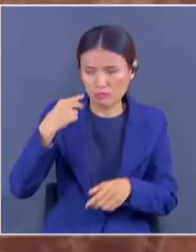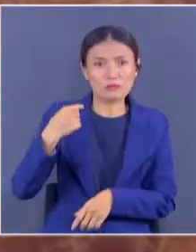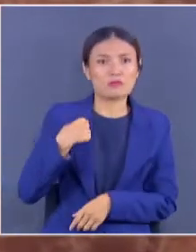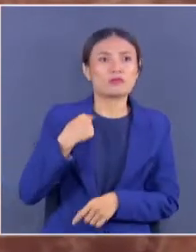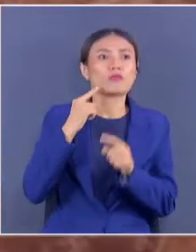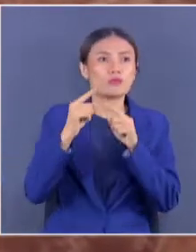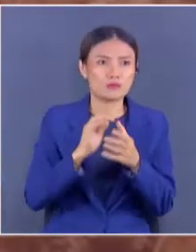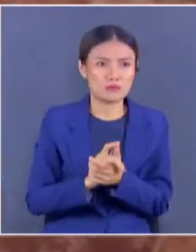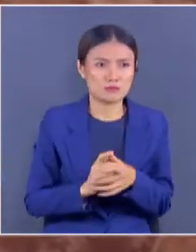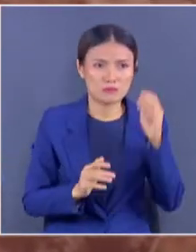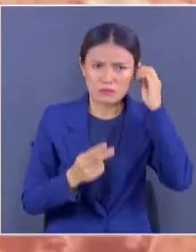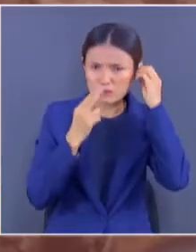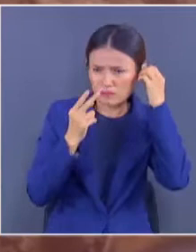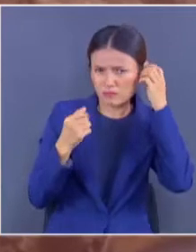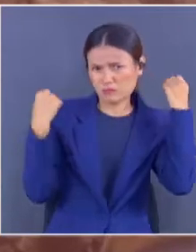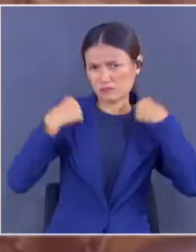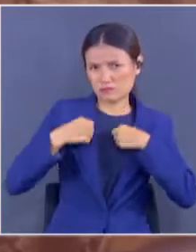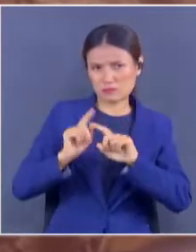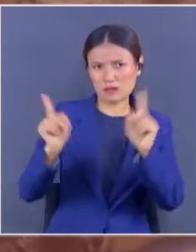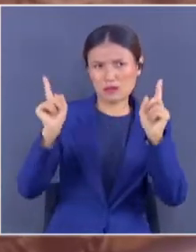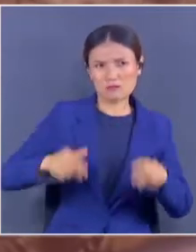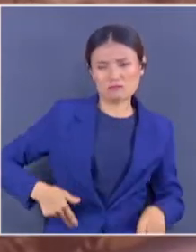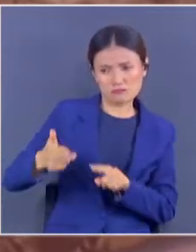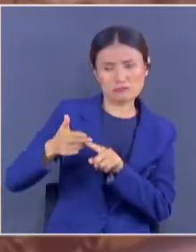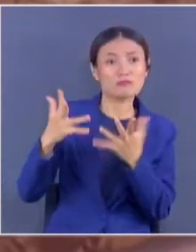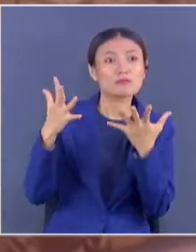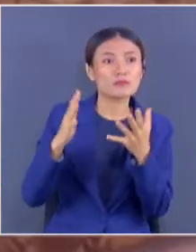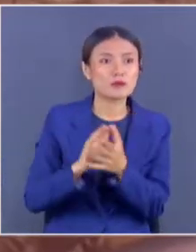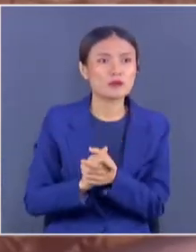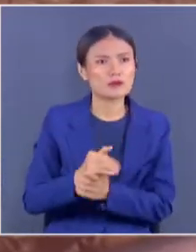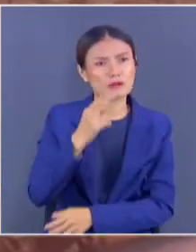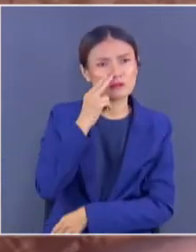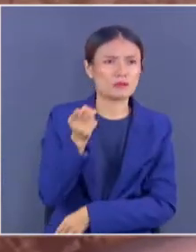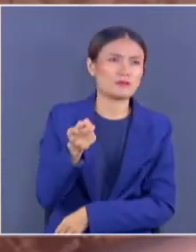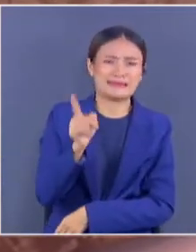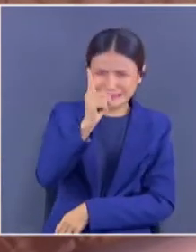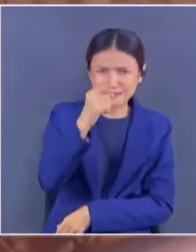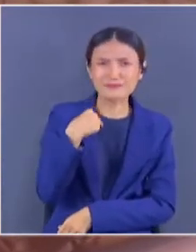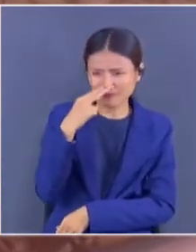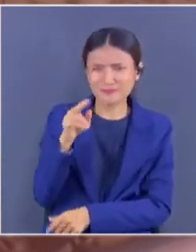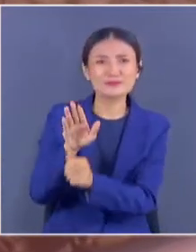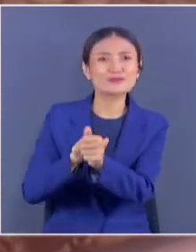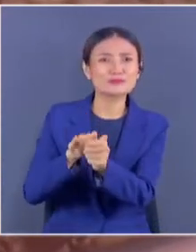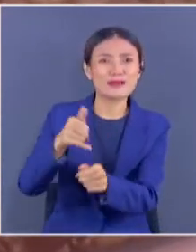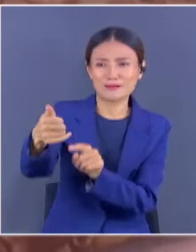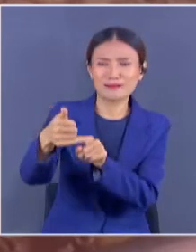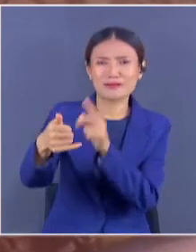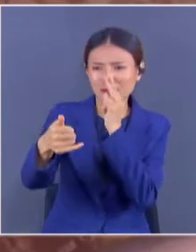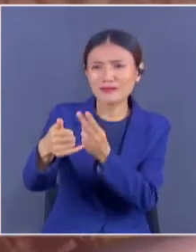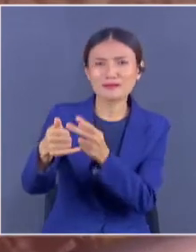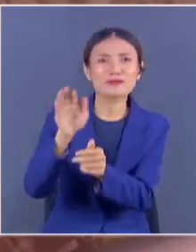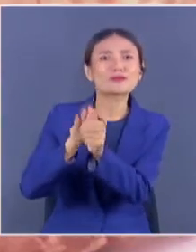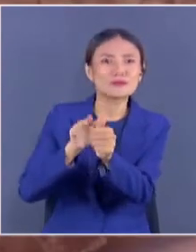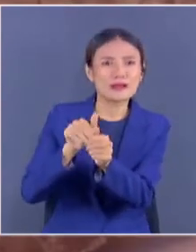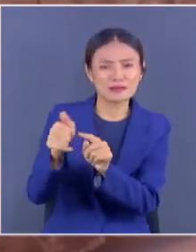ราไม่มีเครื่องแบบเราไม่มีปืนคุยไปคุยมาสักพักนึงเกิดความสงสารมากกว่าแกน่าจะขยับแกน่าจะ